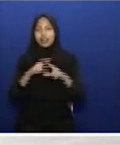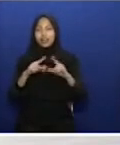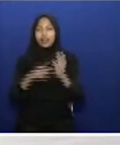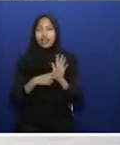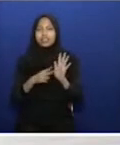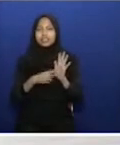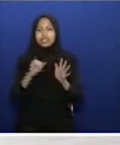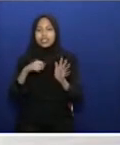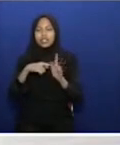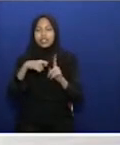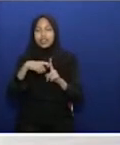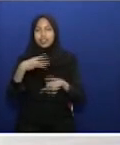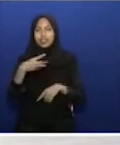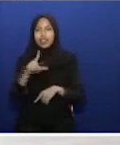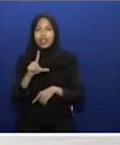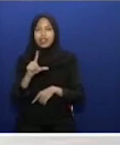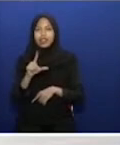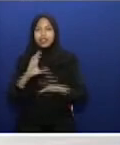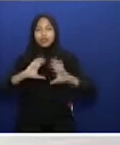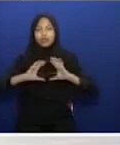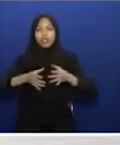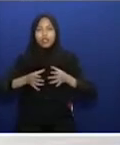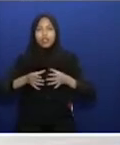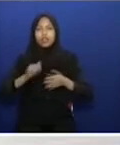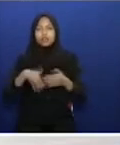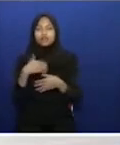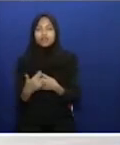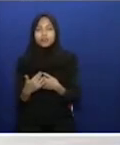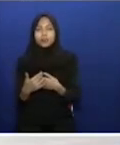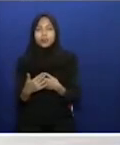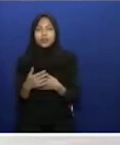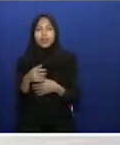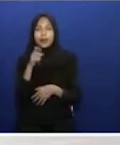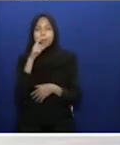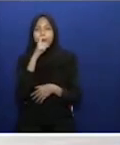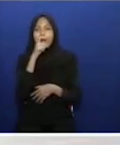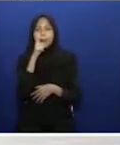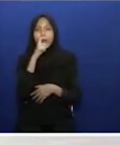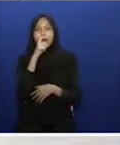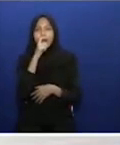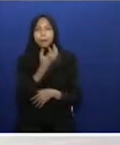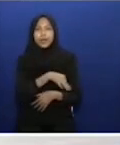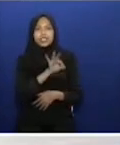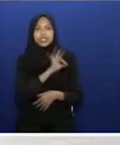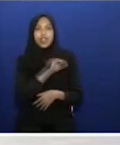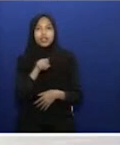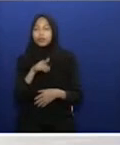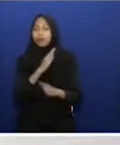Maka kemudian Bapak Presiden memerintahkan untuk melarang ekspor ore